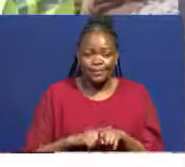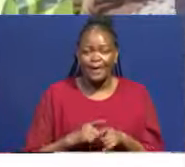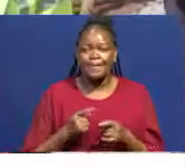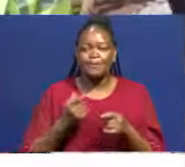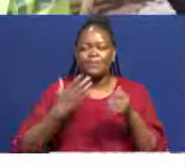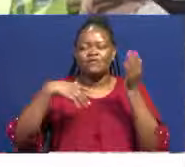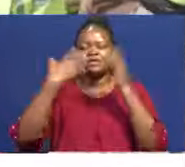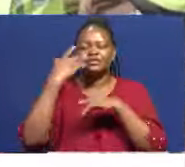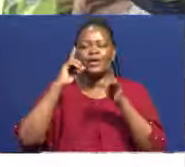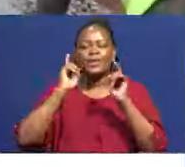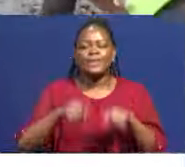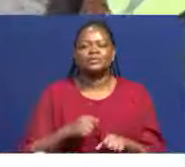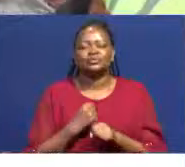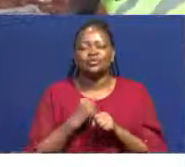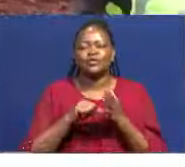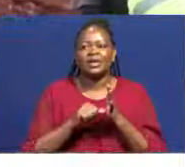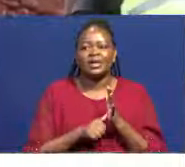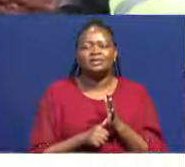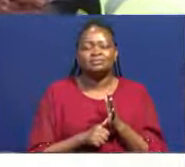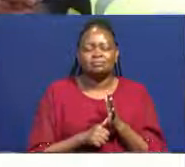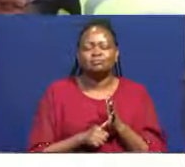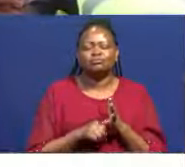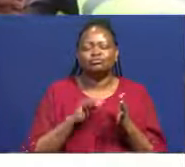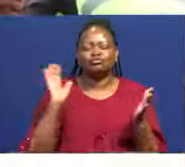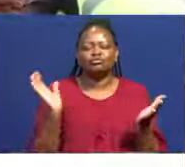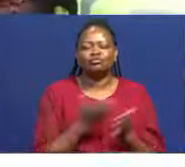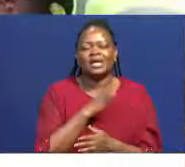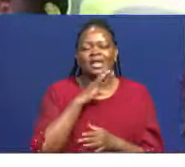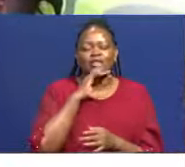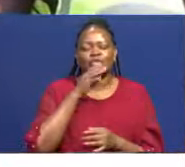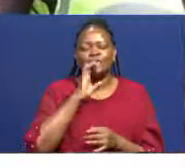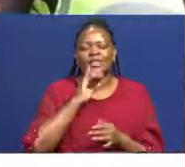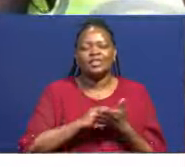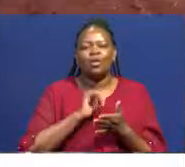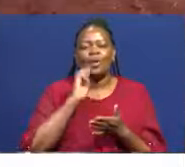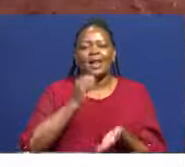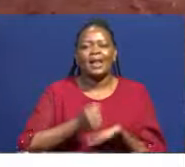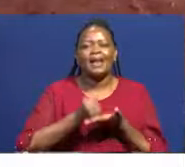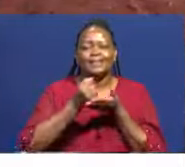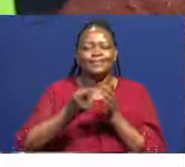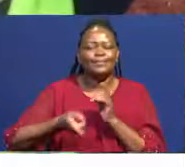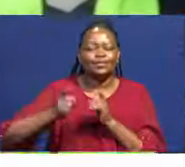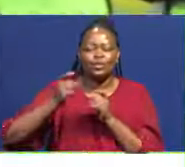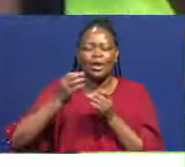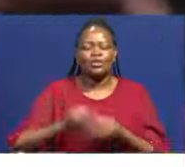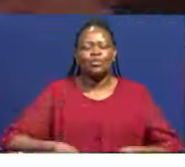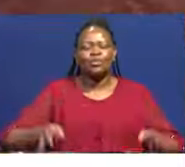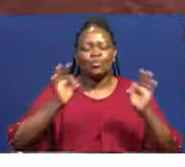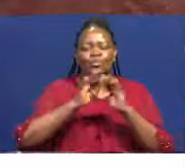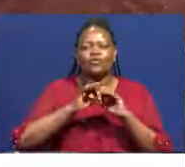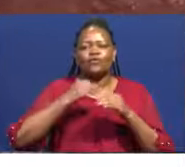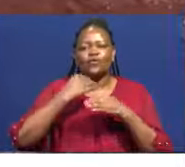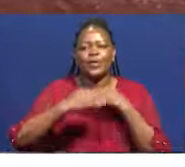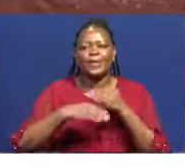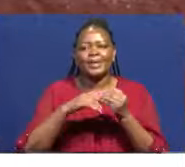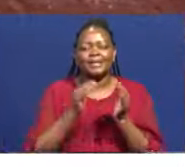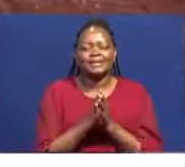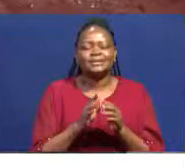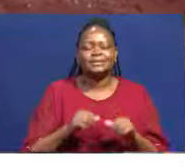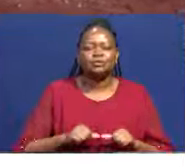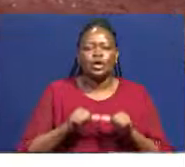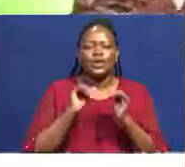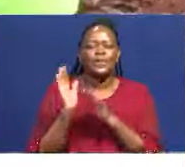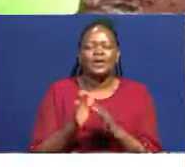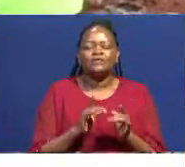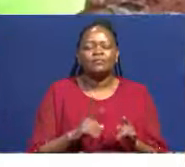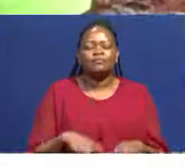ujenzi wanapasa kutilia maanani mifumo ya uondoaji majitaka, ambayo itasaidia kuongeza thamani ya mijengo na kuhimili mipango